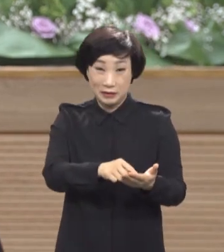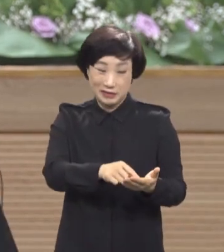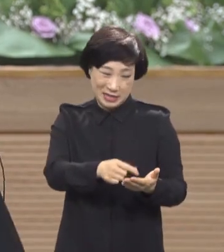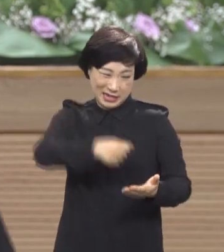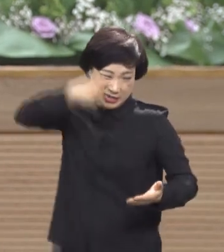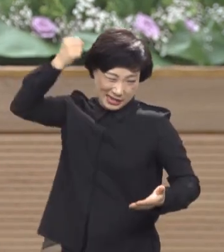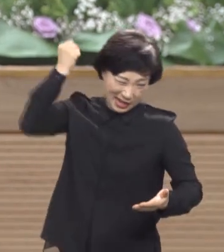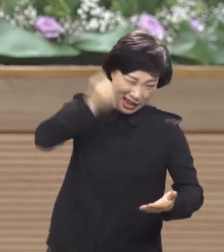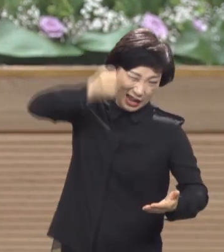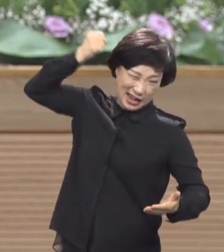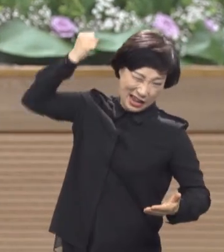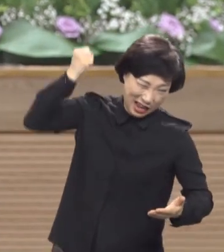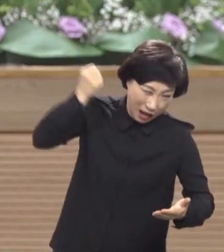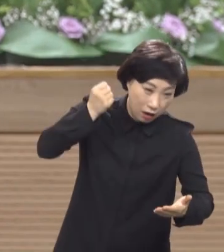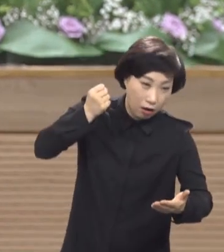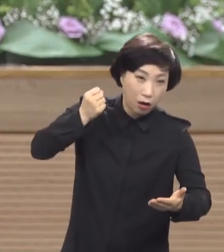때